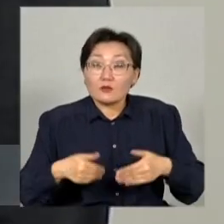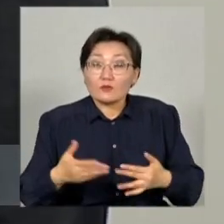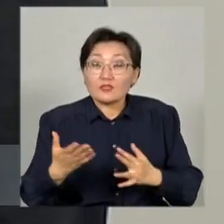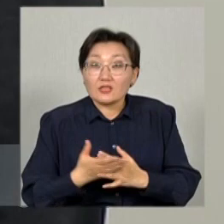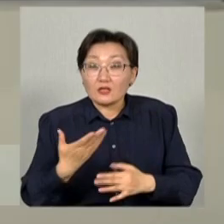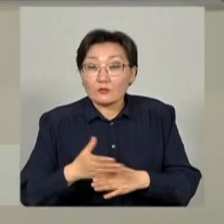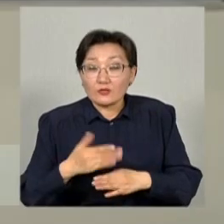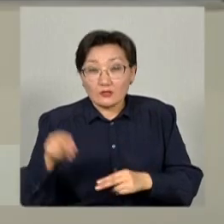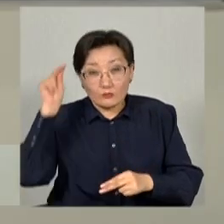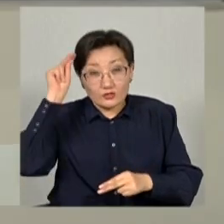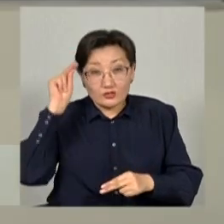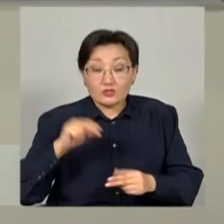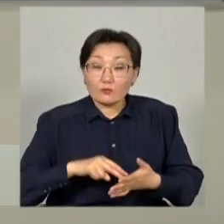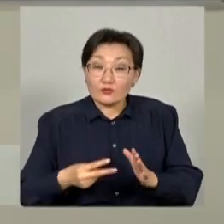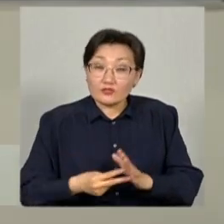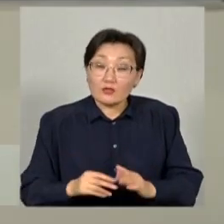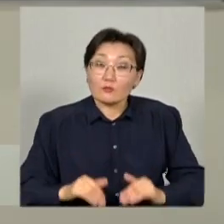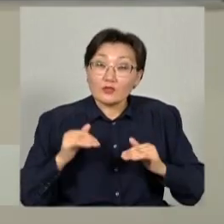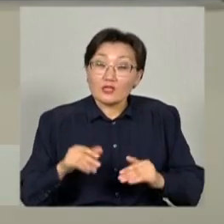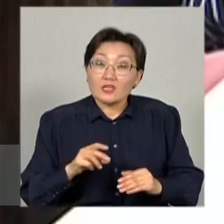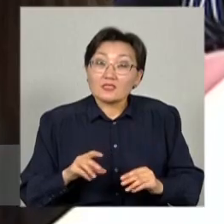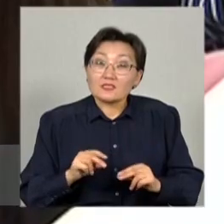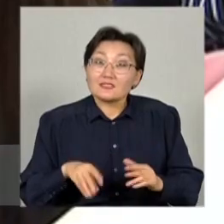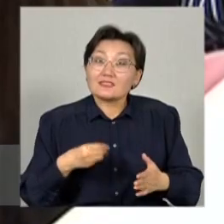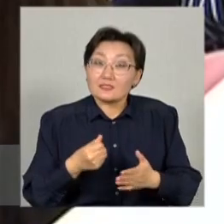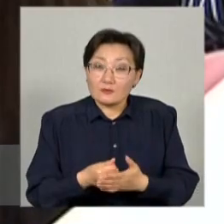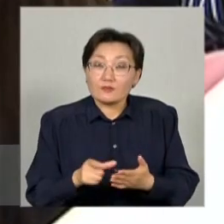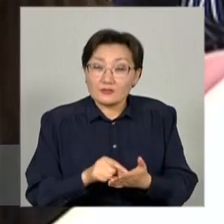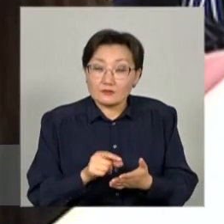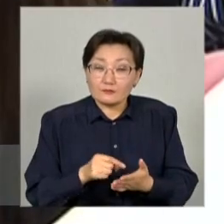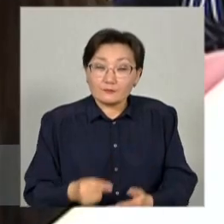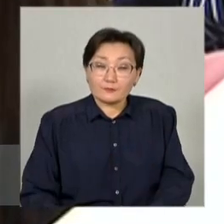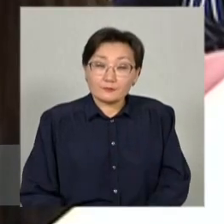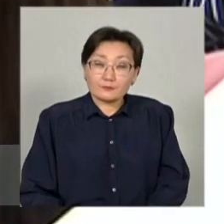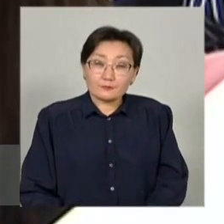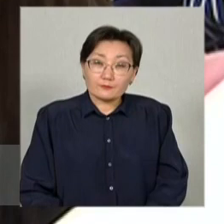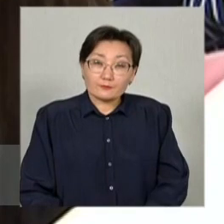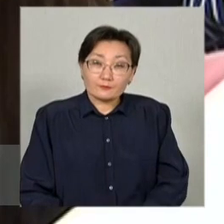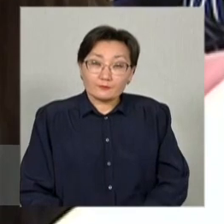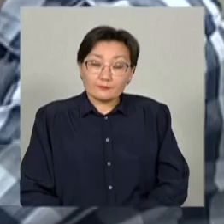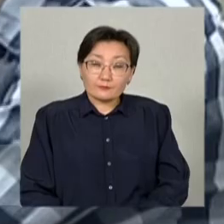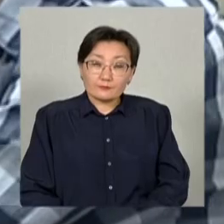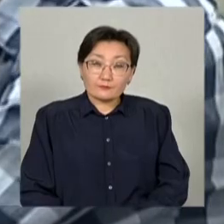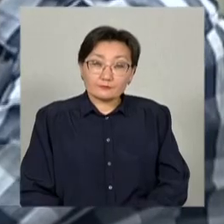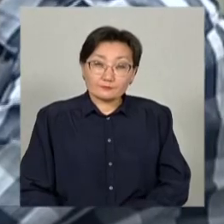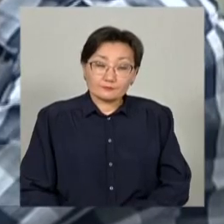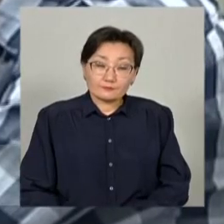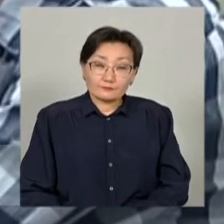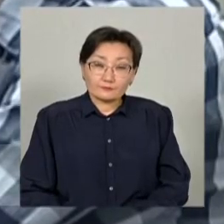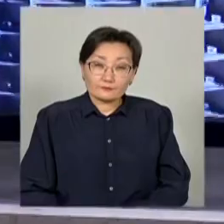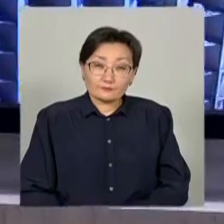на обучение. Кроме того, планируется и повысить стипендии. Рамина Мирзалимова, Салтанат Нургалиева, Жекслык Тлепберген, телеканал